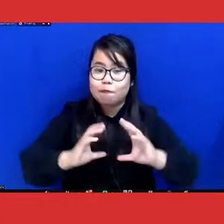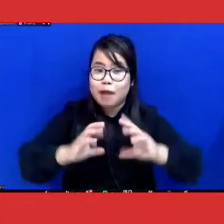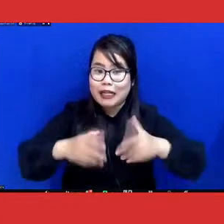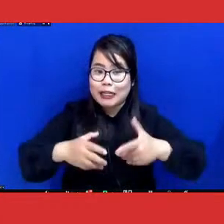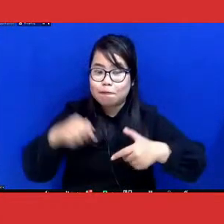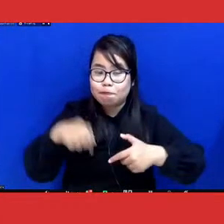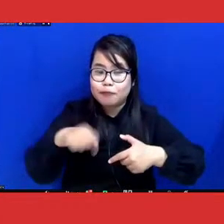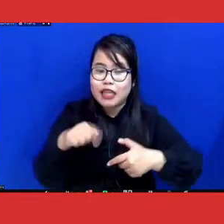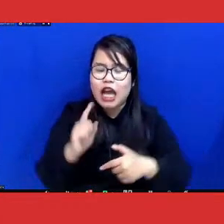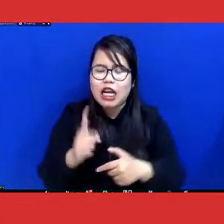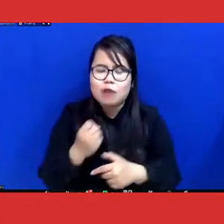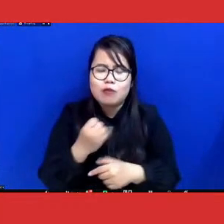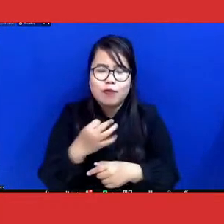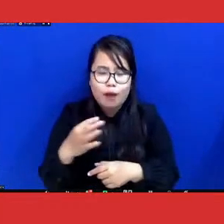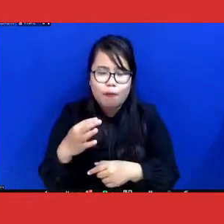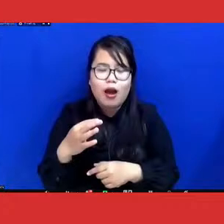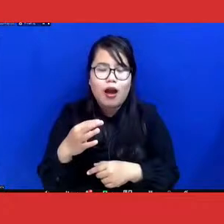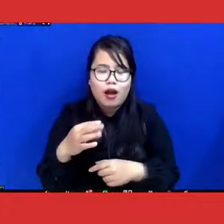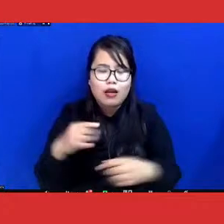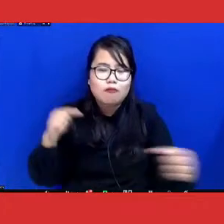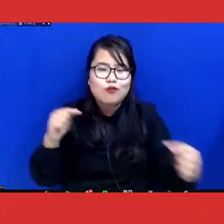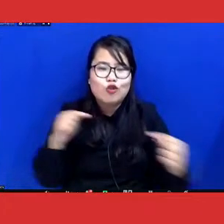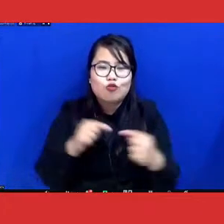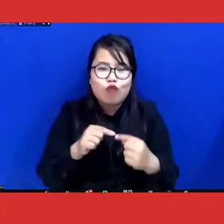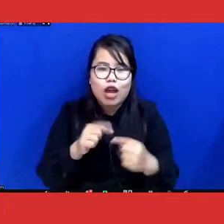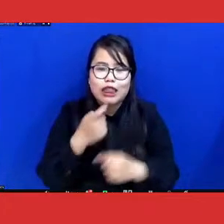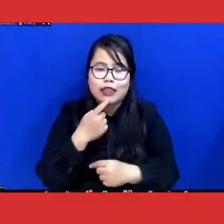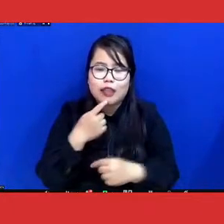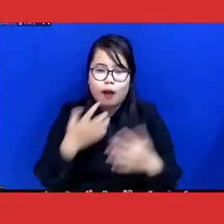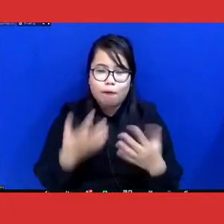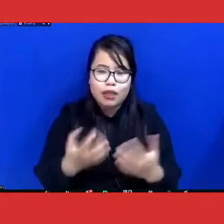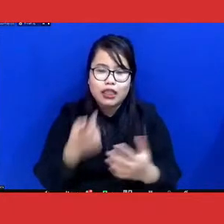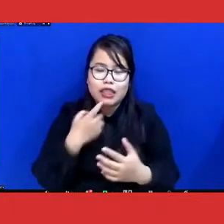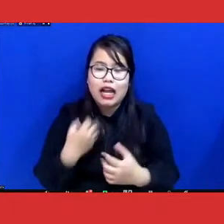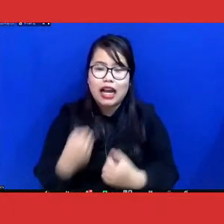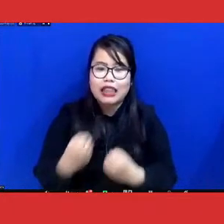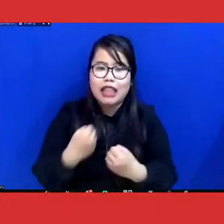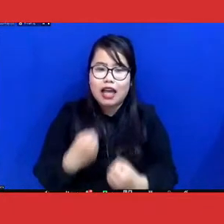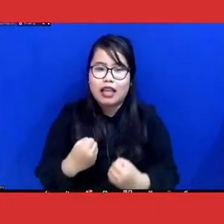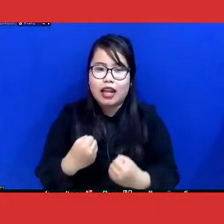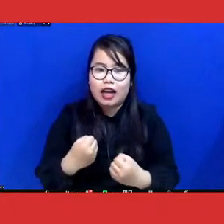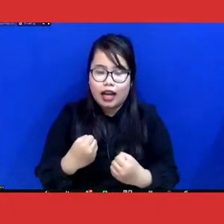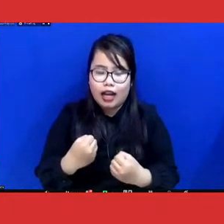beberapa hal yang termasuk atau terkait dengan ketahanan atau resiliensi